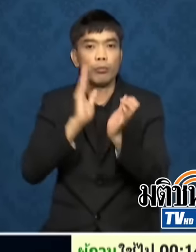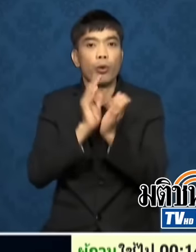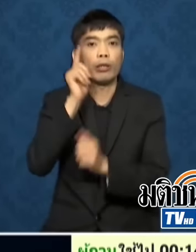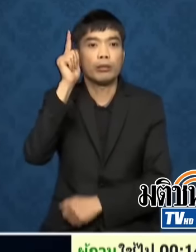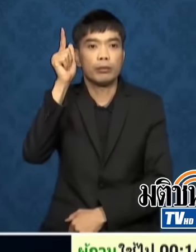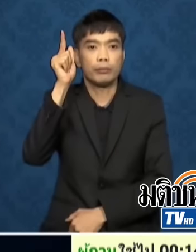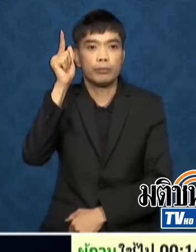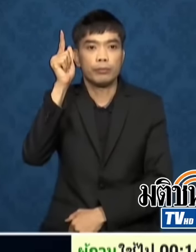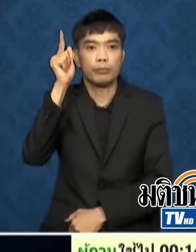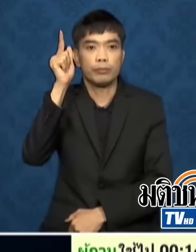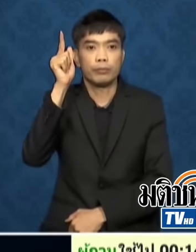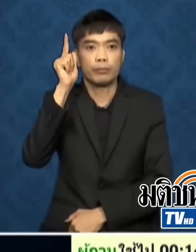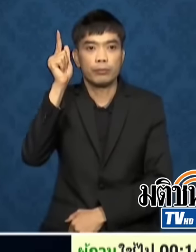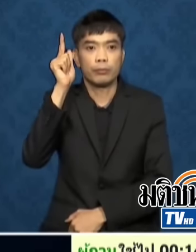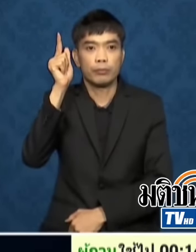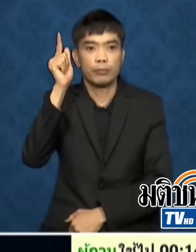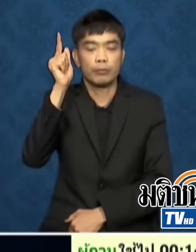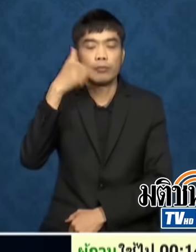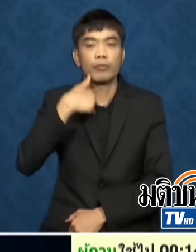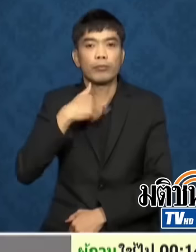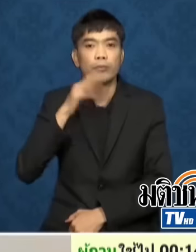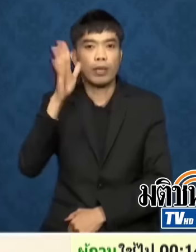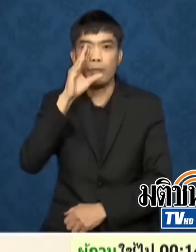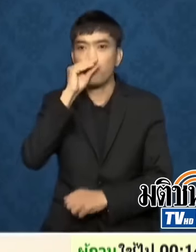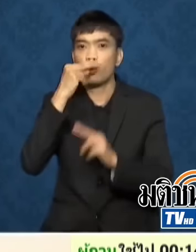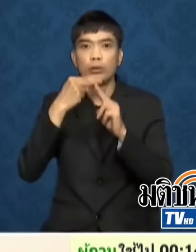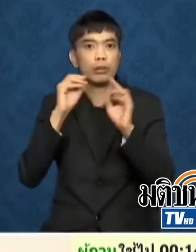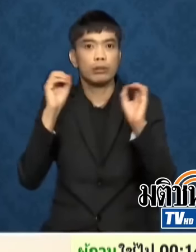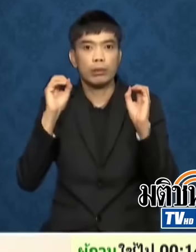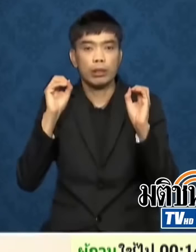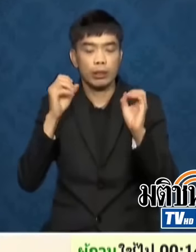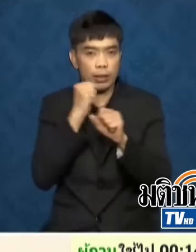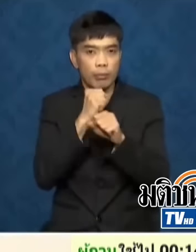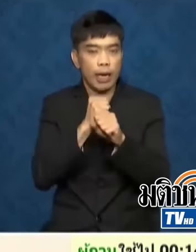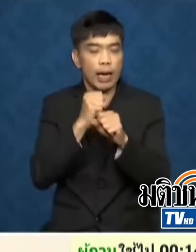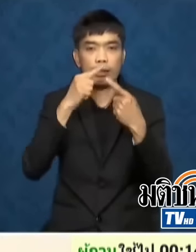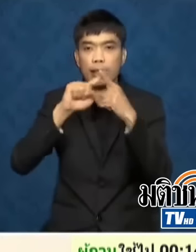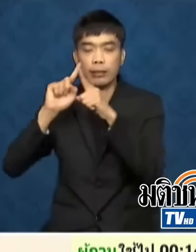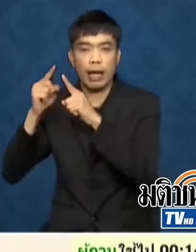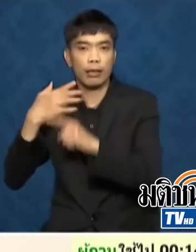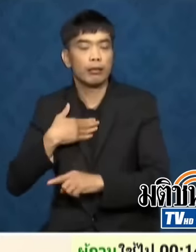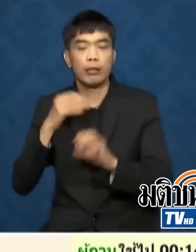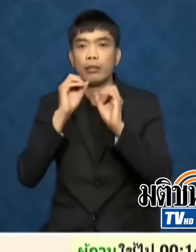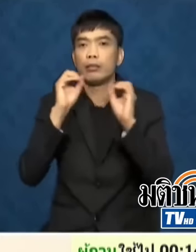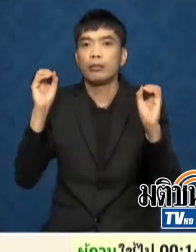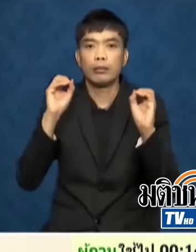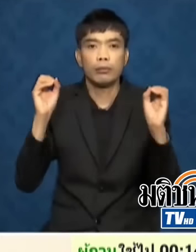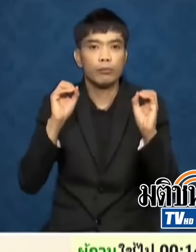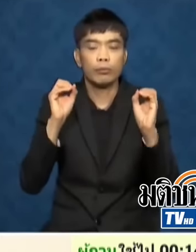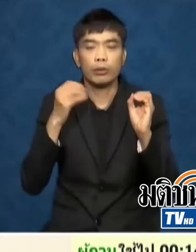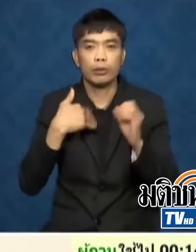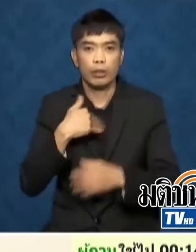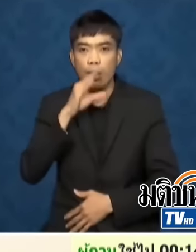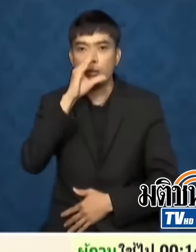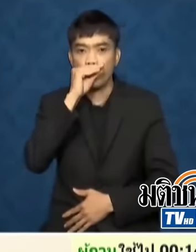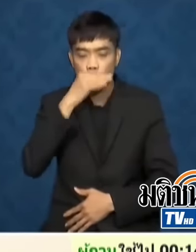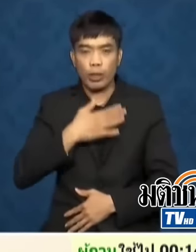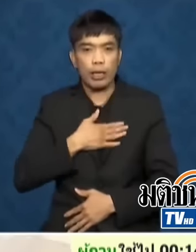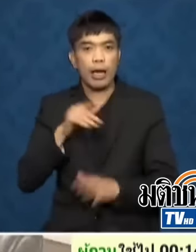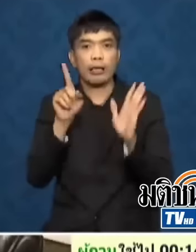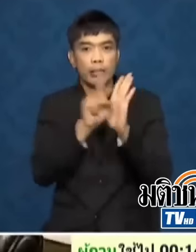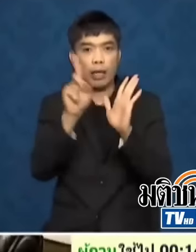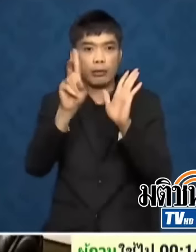ายกรัฐมนตรีซึ่งผมเองไม่เคยเอ่ยถึงชื่อท่านเลยนะครับในการทำงานในสภาแห่งนี ้ ด้วยความเคารพนะครับผมโดนพาดพิง6